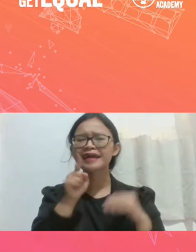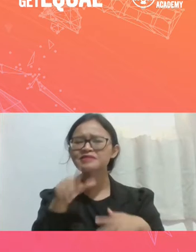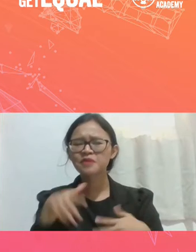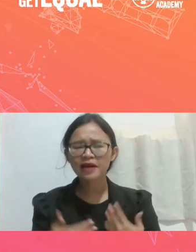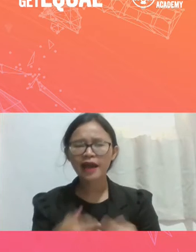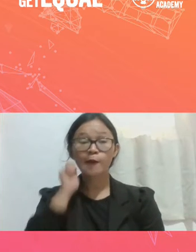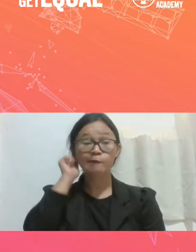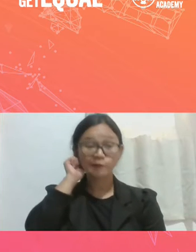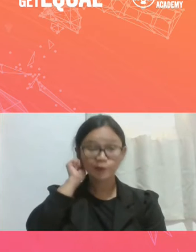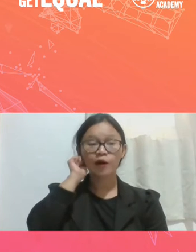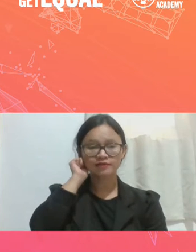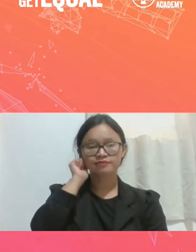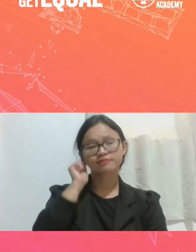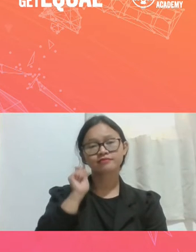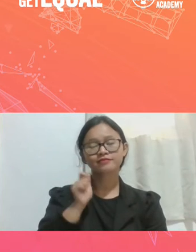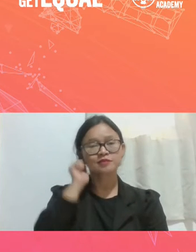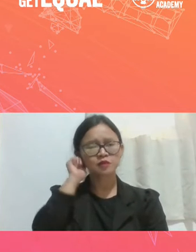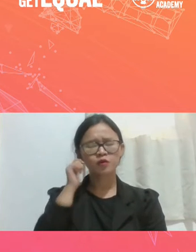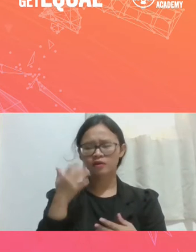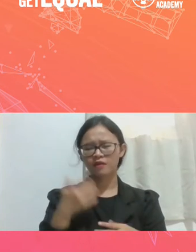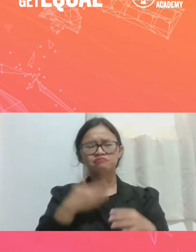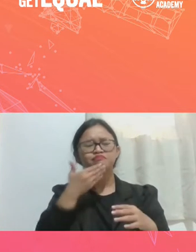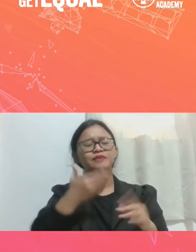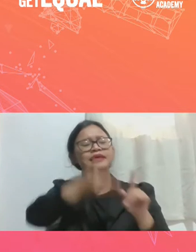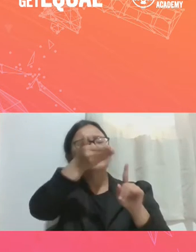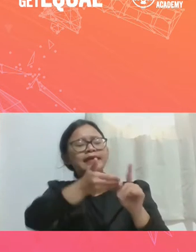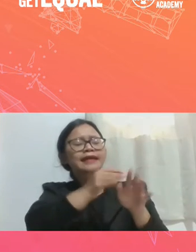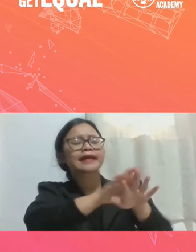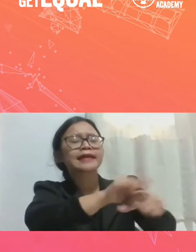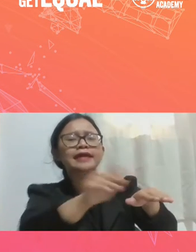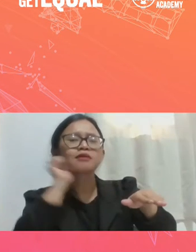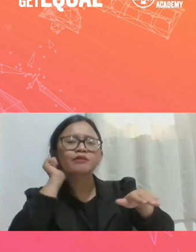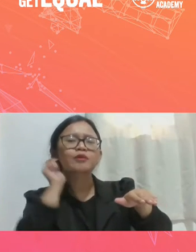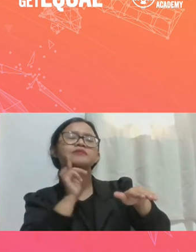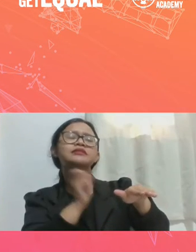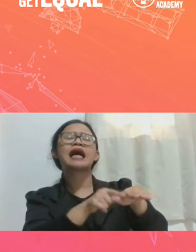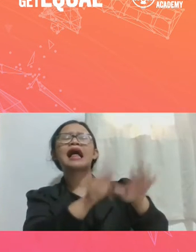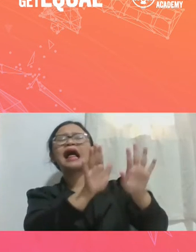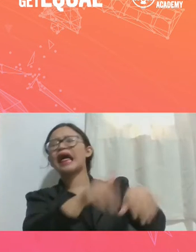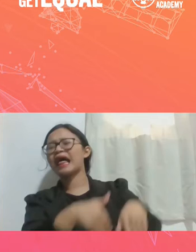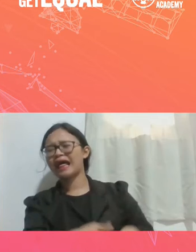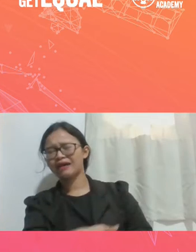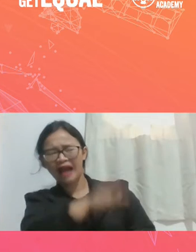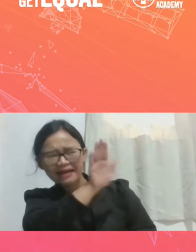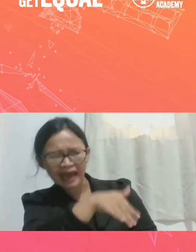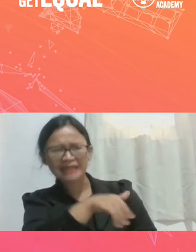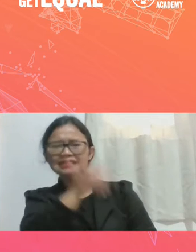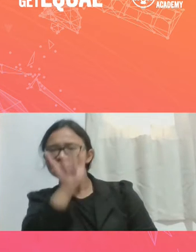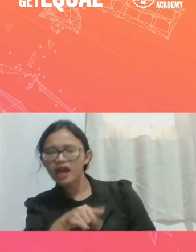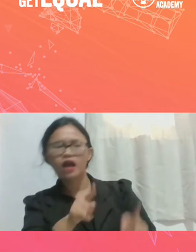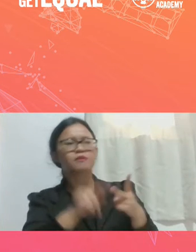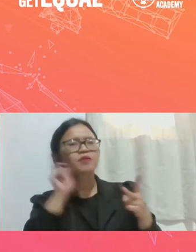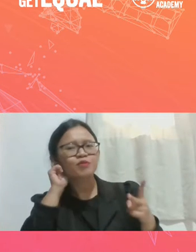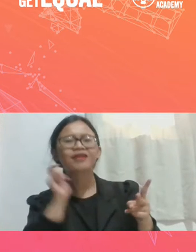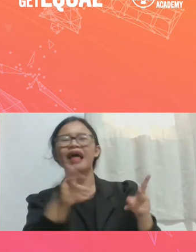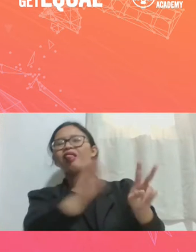perempuan masih menjadi anggota masyarakat yang marginal ya, sudah anak, perempuan lagi ya. Nah,